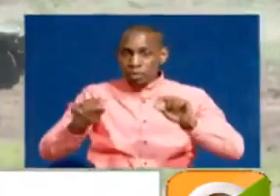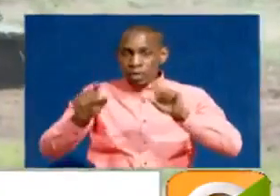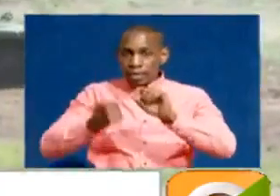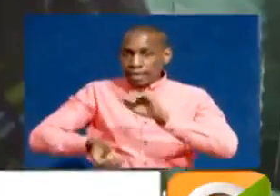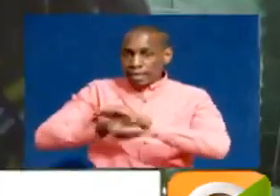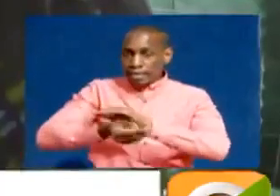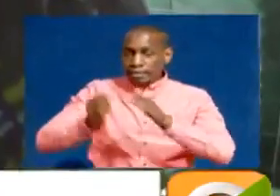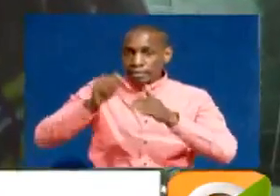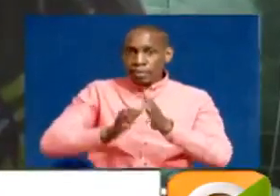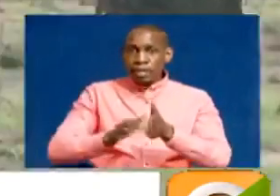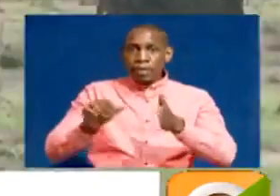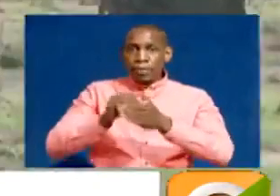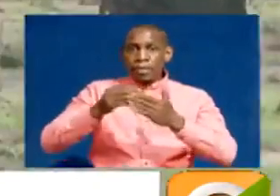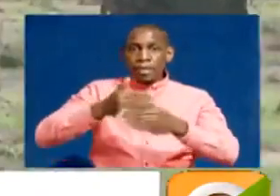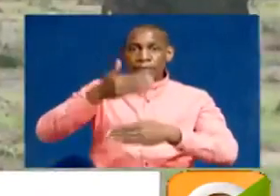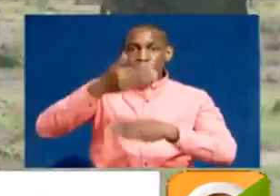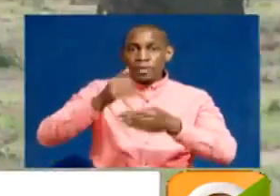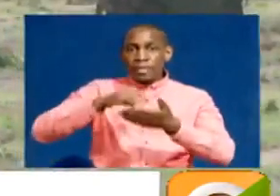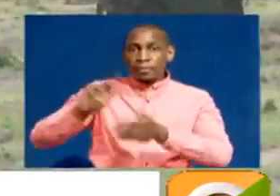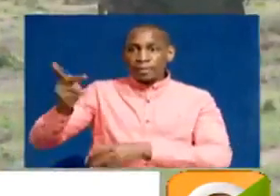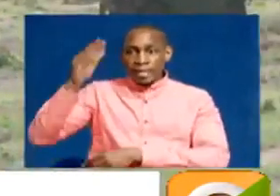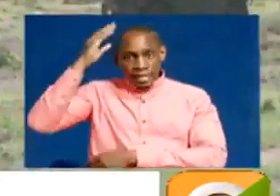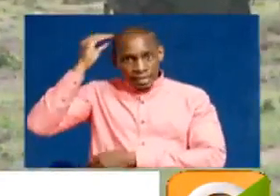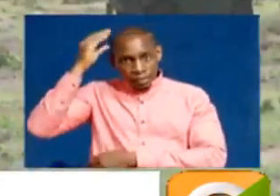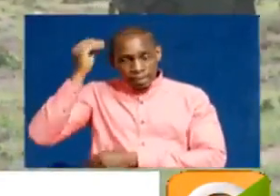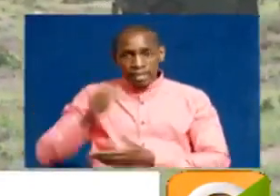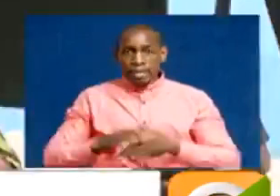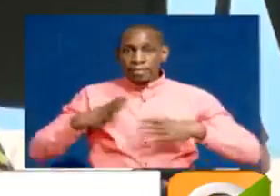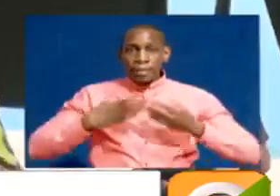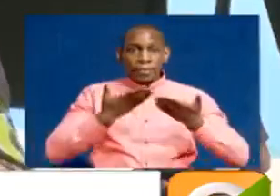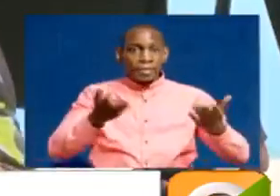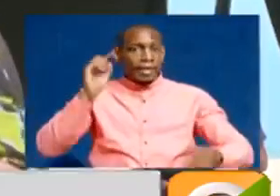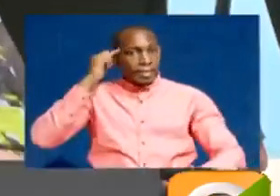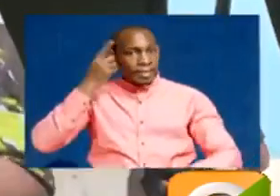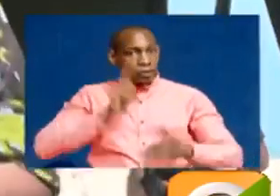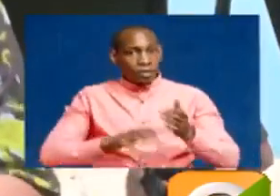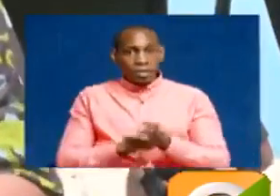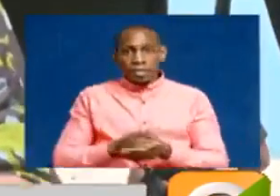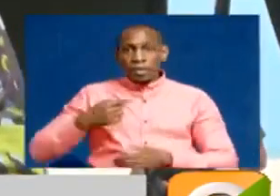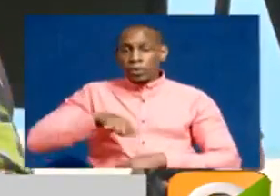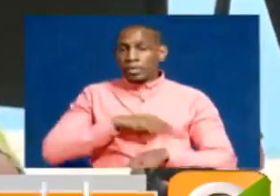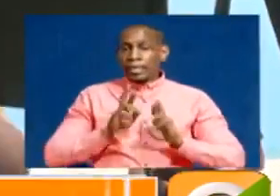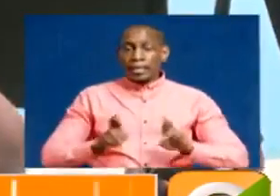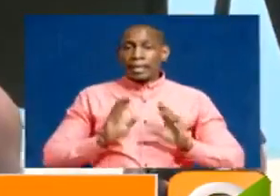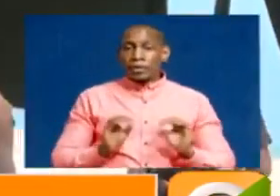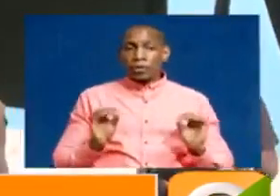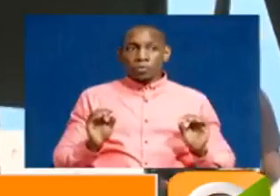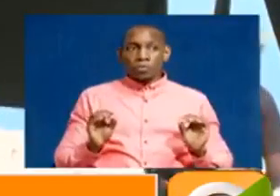kwa mabano utata wa mipaka kati ya Kenya na Somalia. Wale ambao wanafikiria ya kwamba hatuko tayari